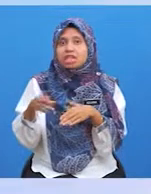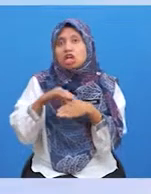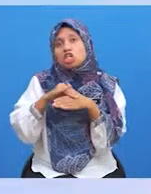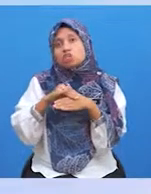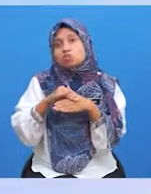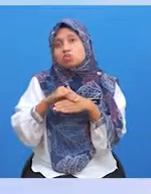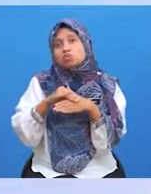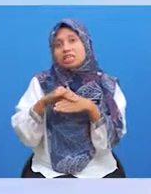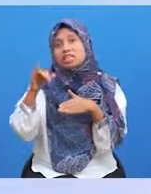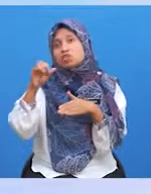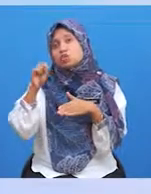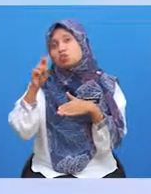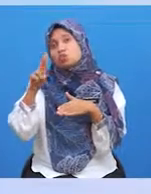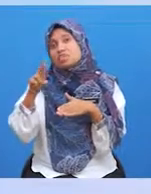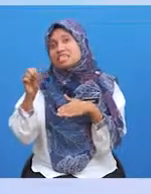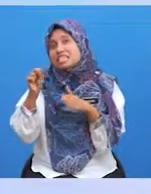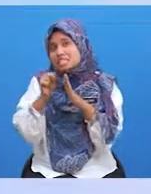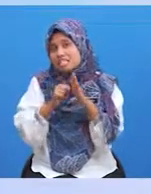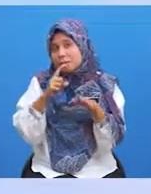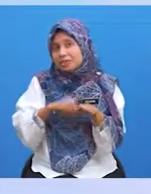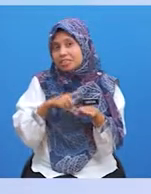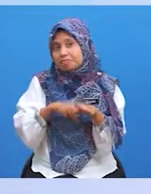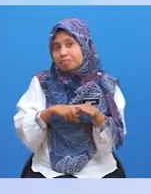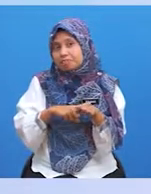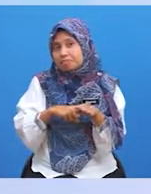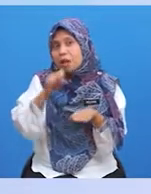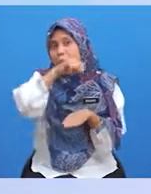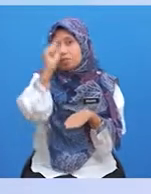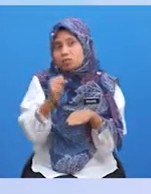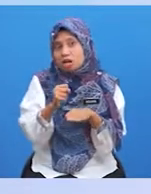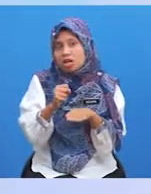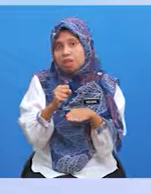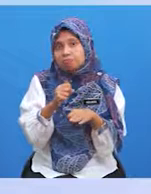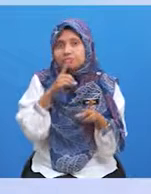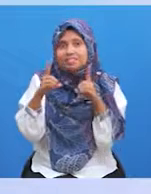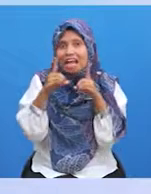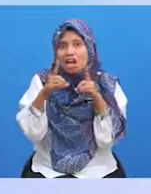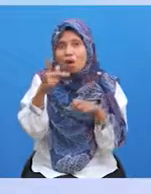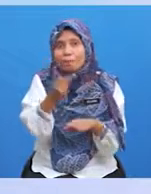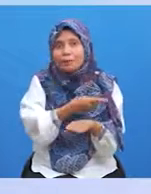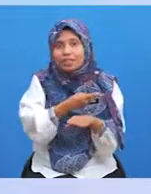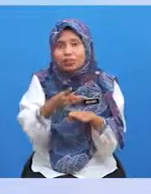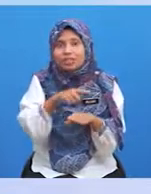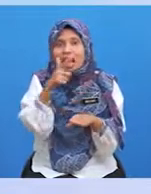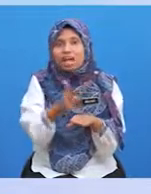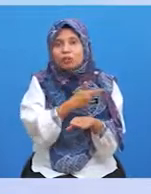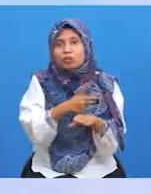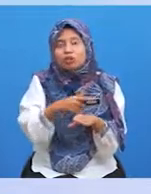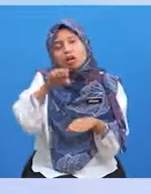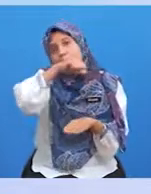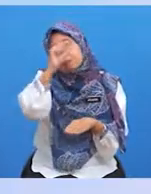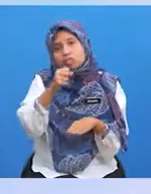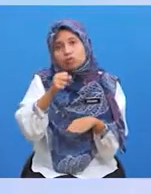semasa, persoalan, jenis dialog atau pantun atau seni kata lagu,